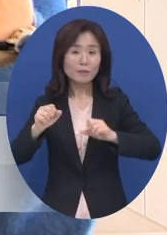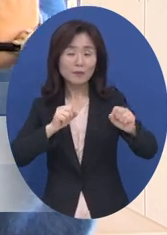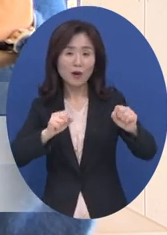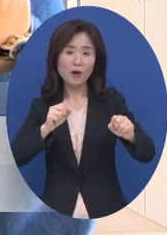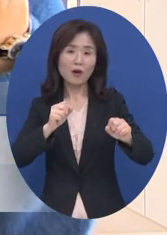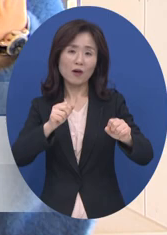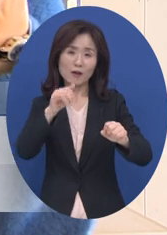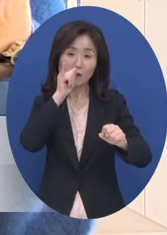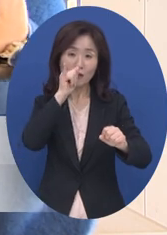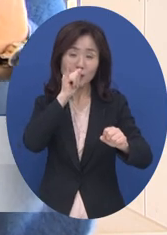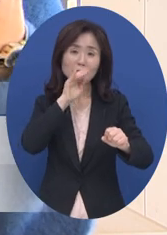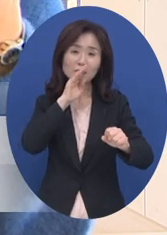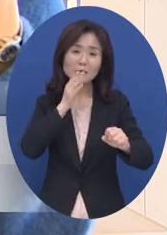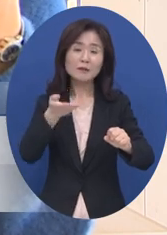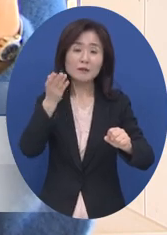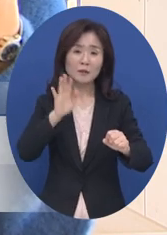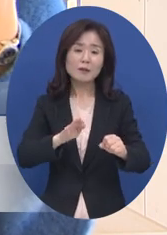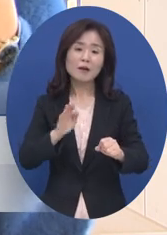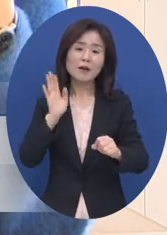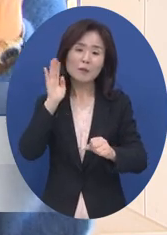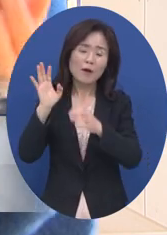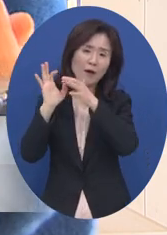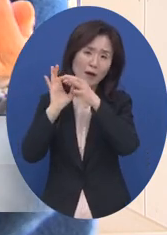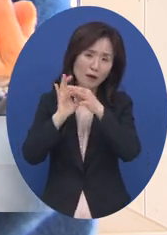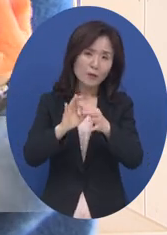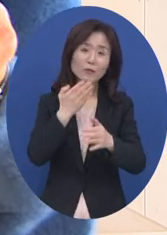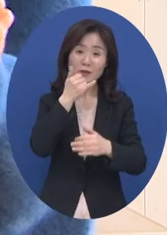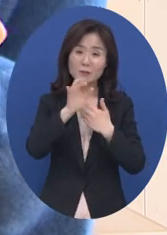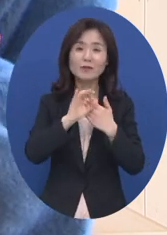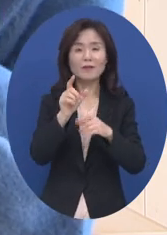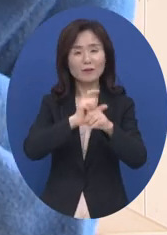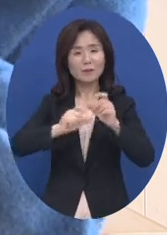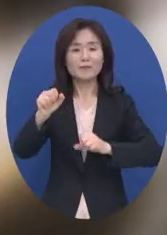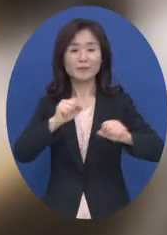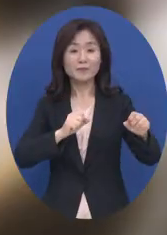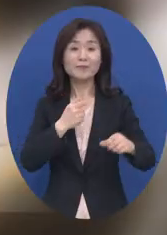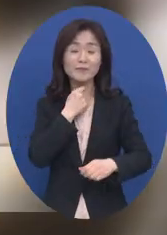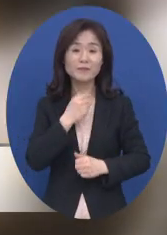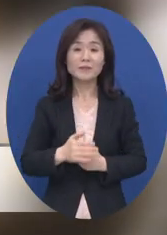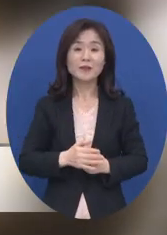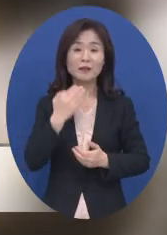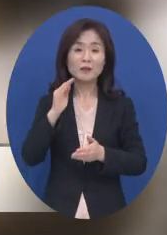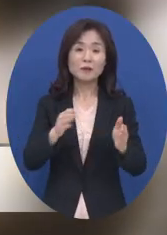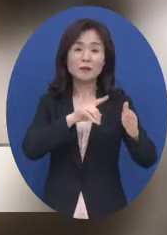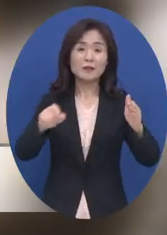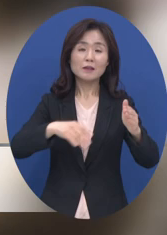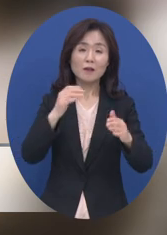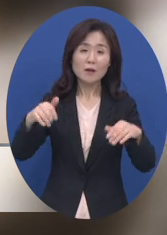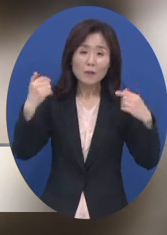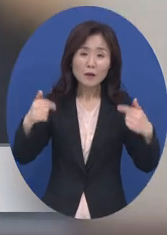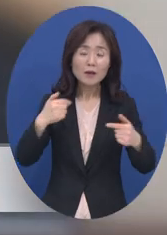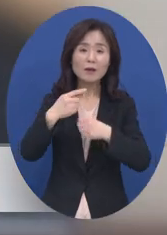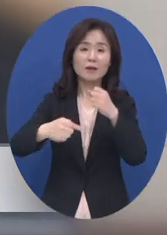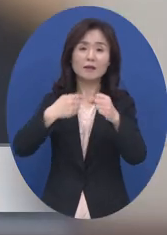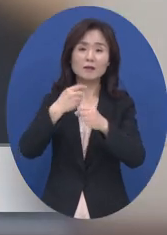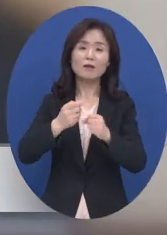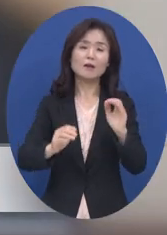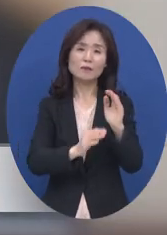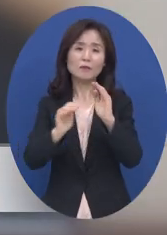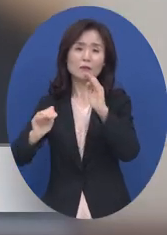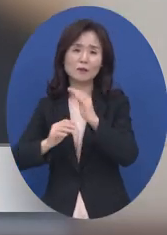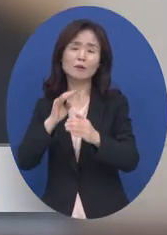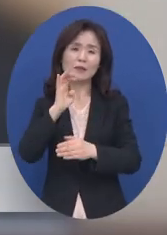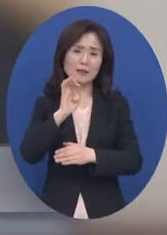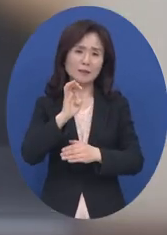어 가능 아더 할 수 있다면 더 해보고 싶어요 자니까 경기도 내에서 매년 40 가족 이상의 남북